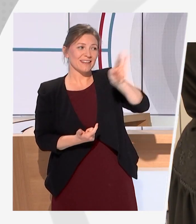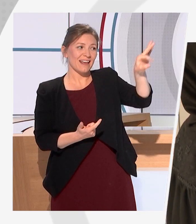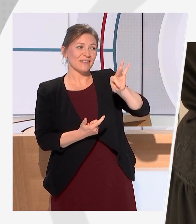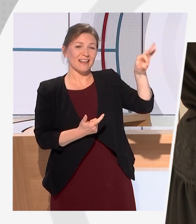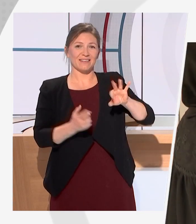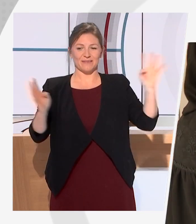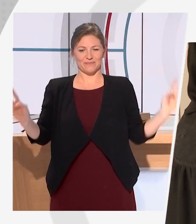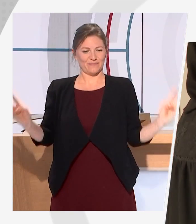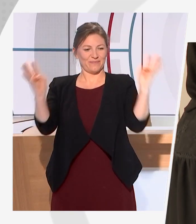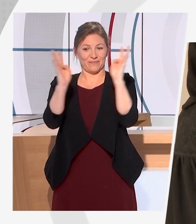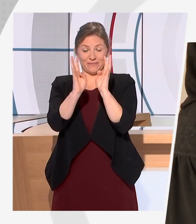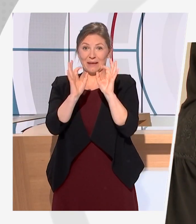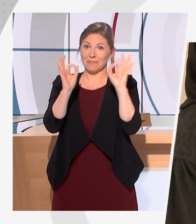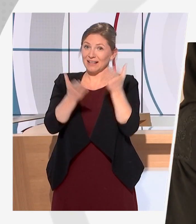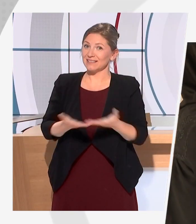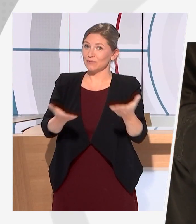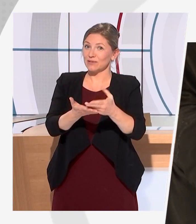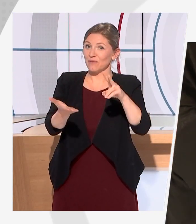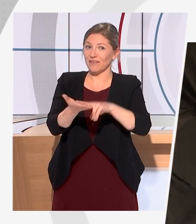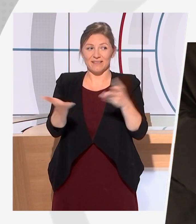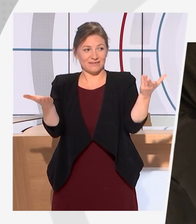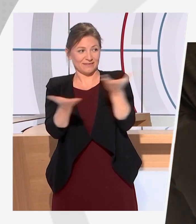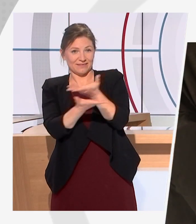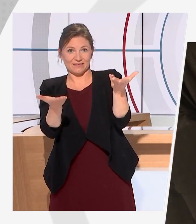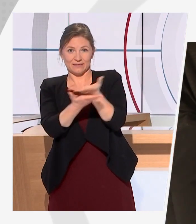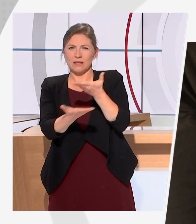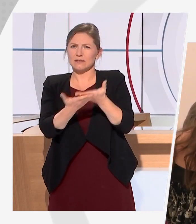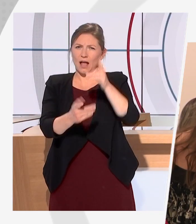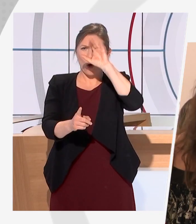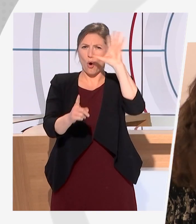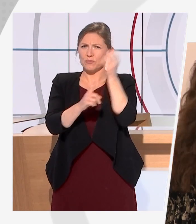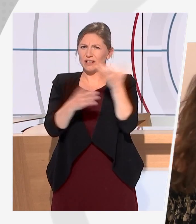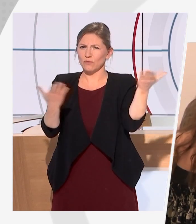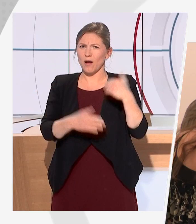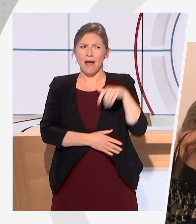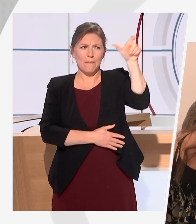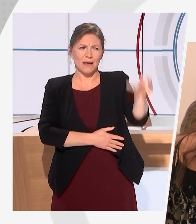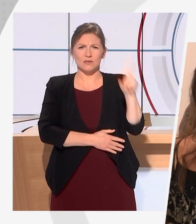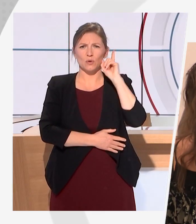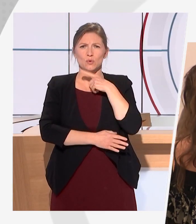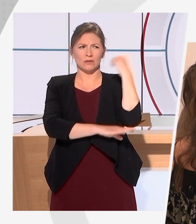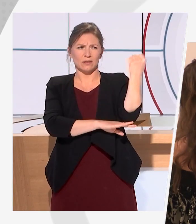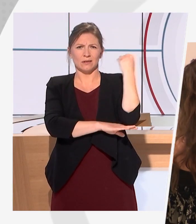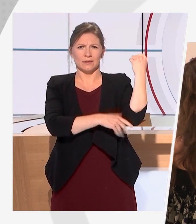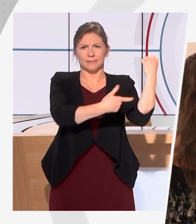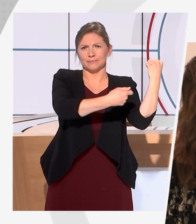de surdité. Une mise en situation à l'image de leur objectif, sortir les personnes sourdes de leur